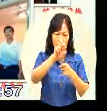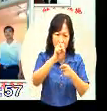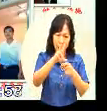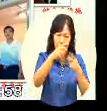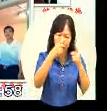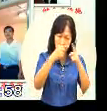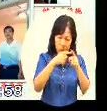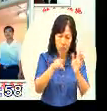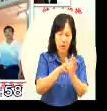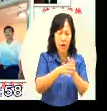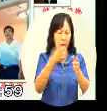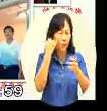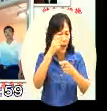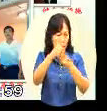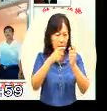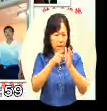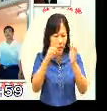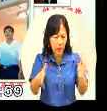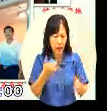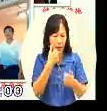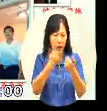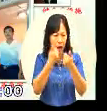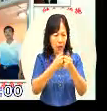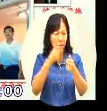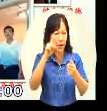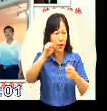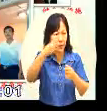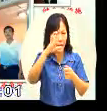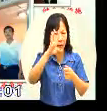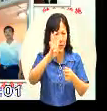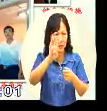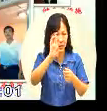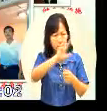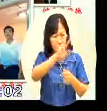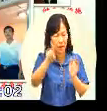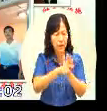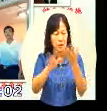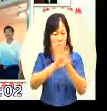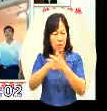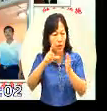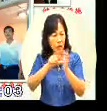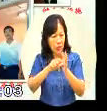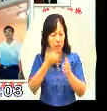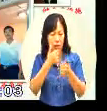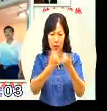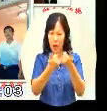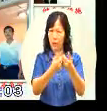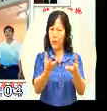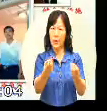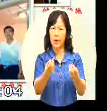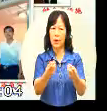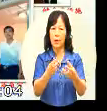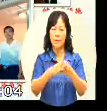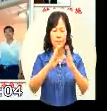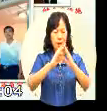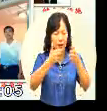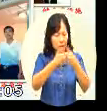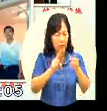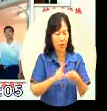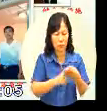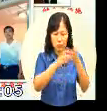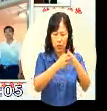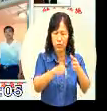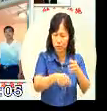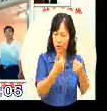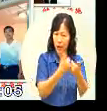们一年开会开几天呢？开140天，其他的时间是不开会的。议会主要就是开会的地